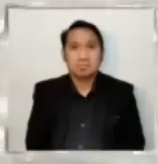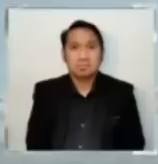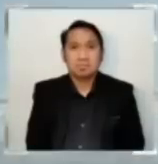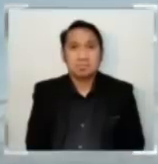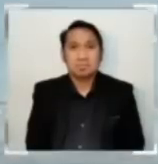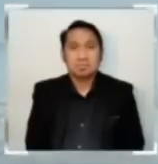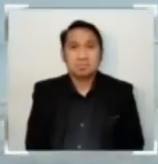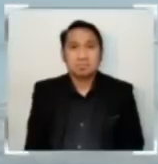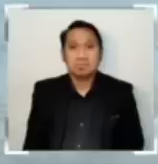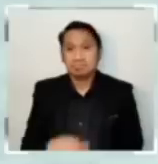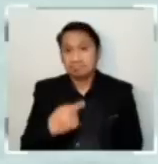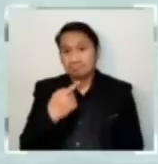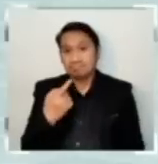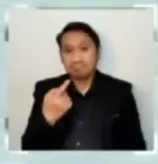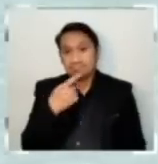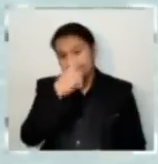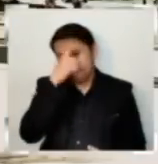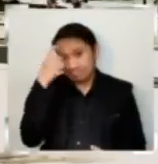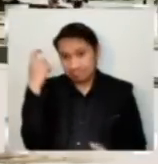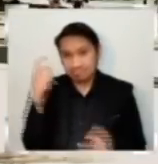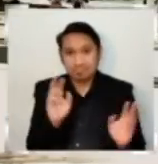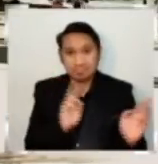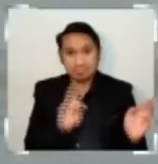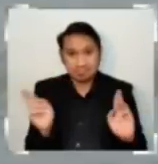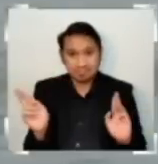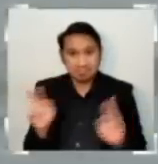Tag-init, ready ka na ba?